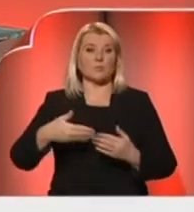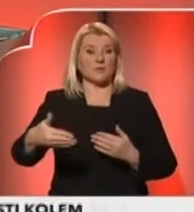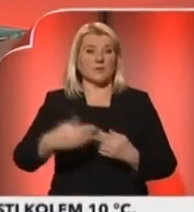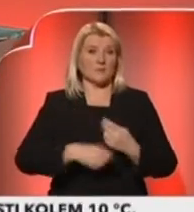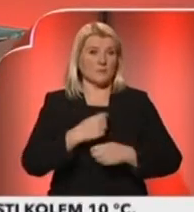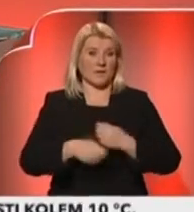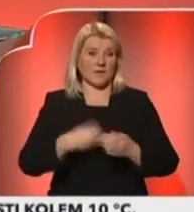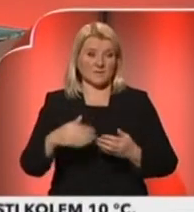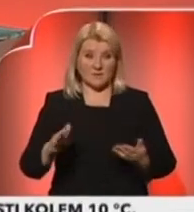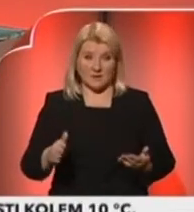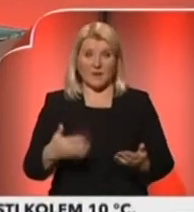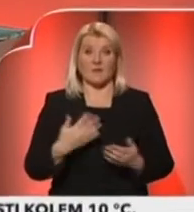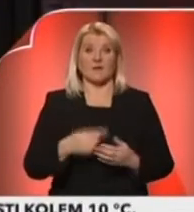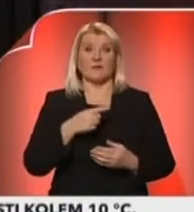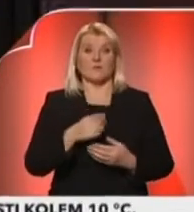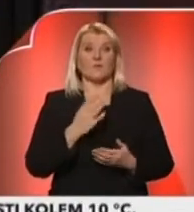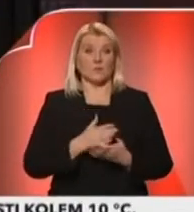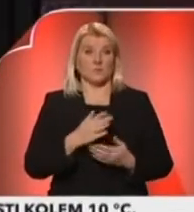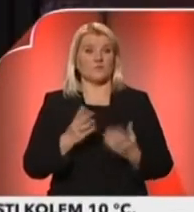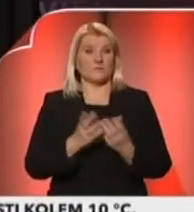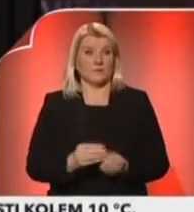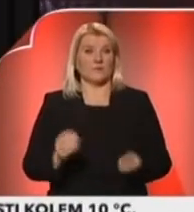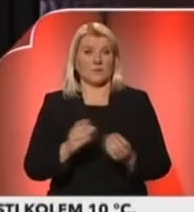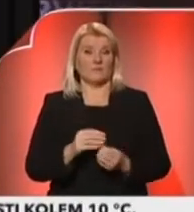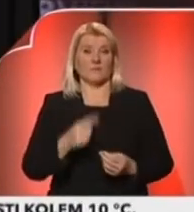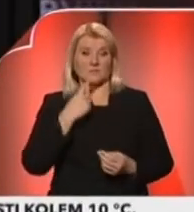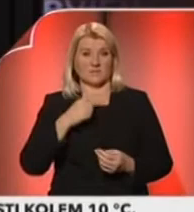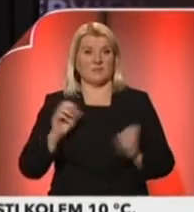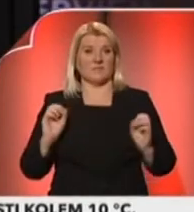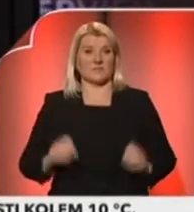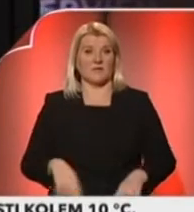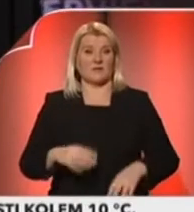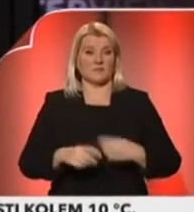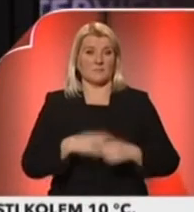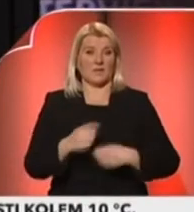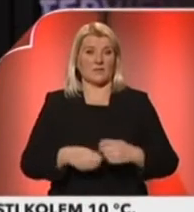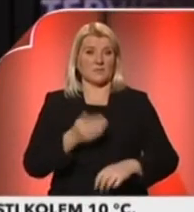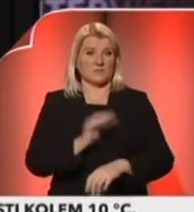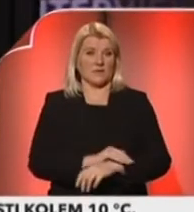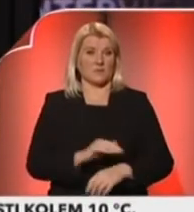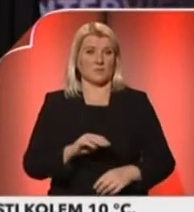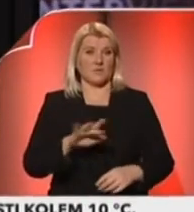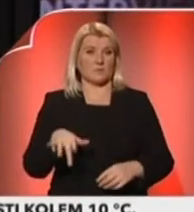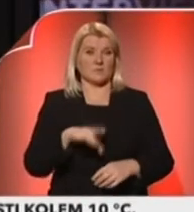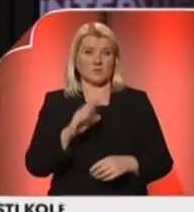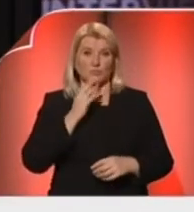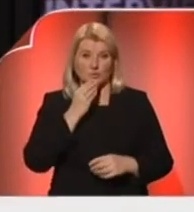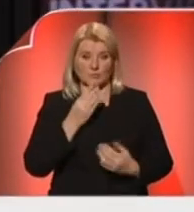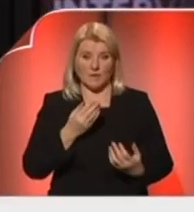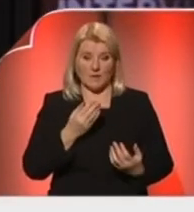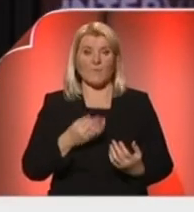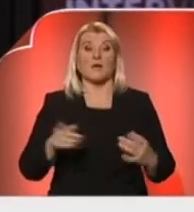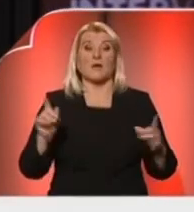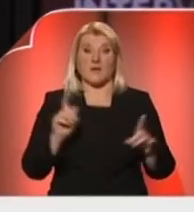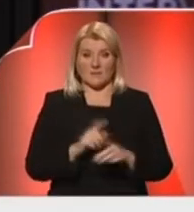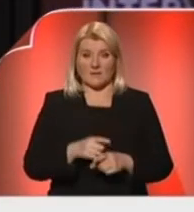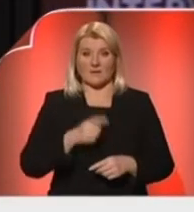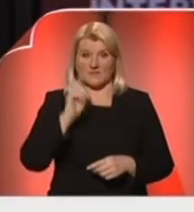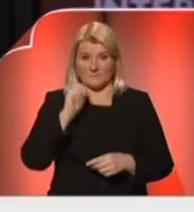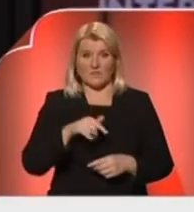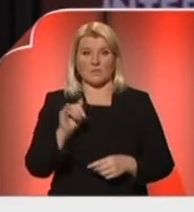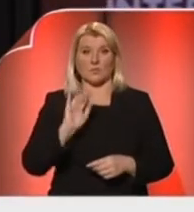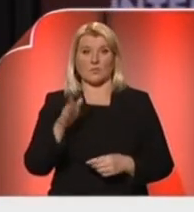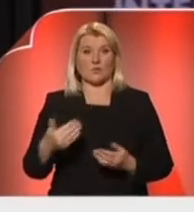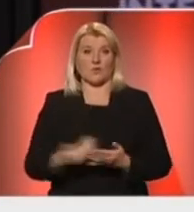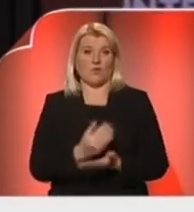tak vy jste už dal najevo, že se vzdáte postu starosty Příbrami, že ale už taky víte, kdo by vás